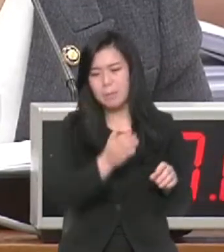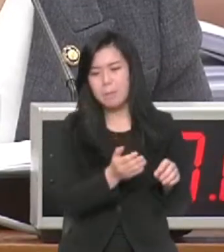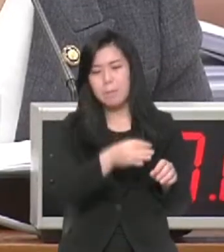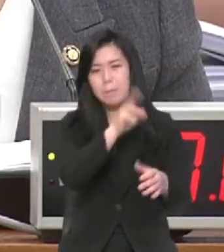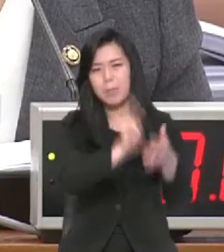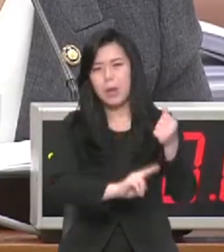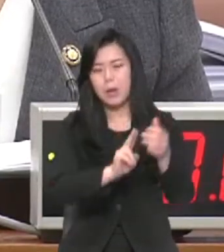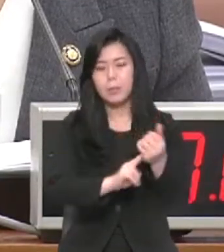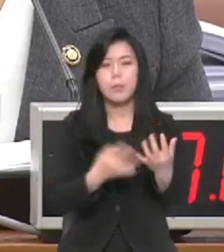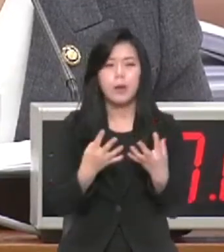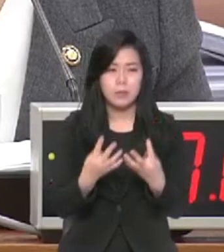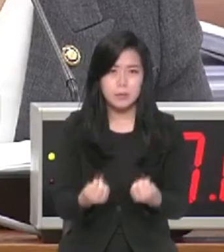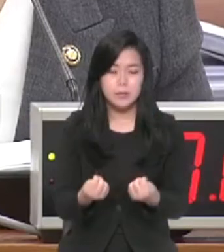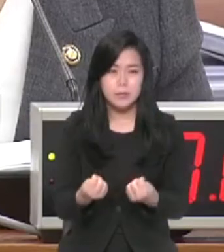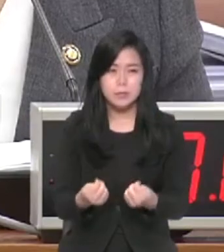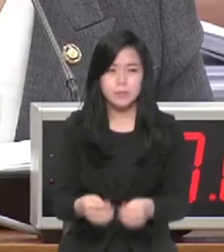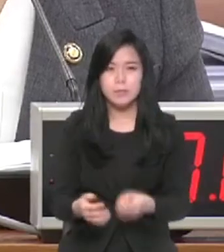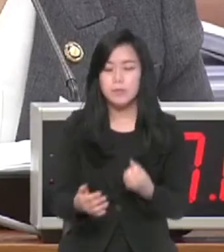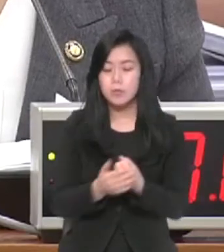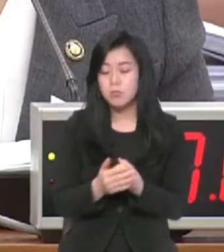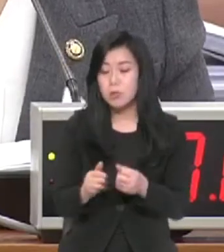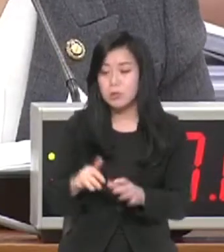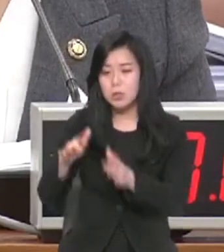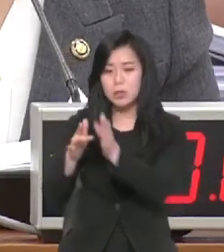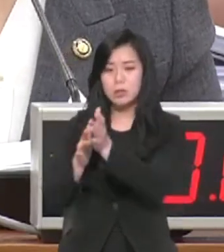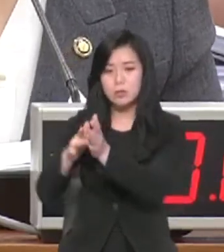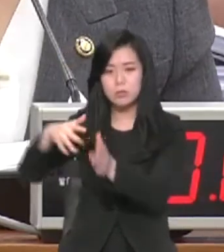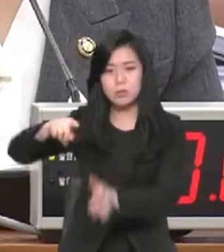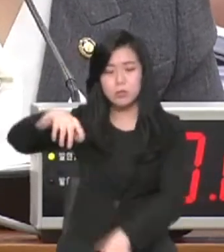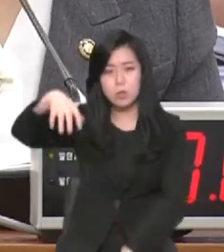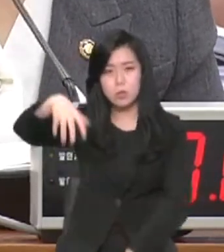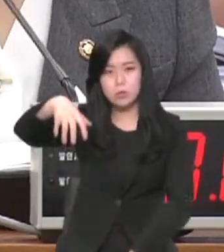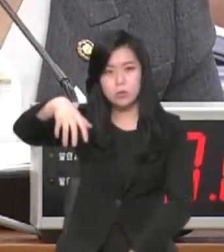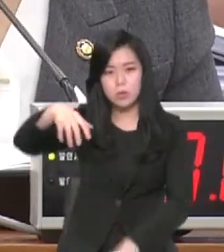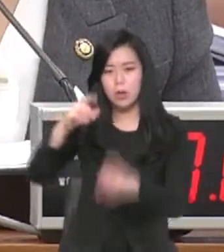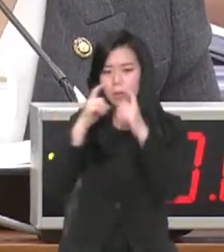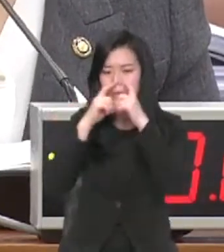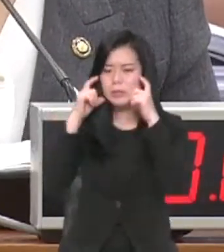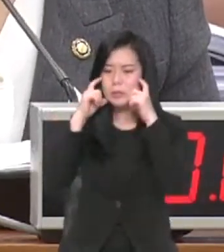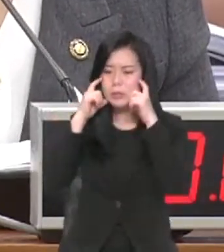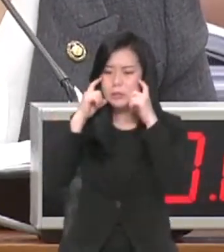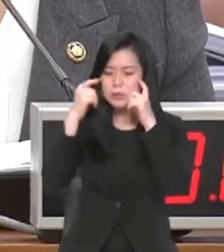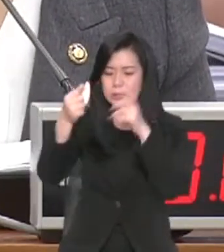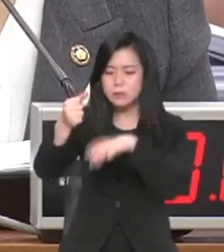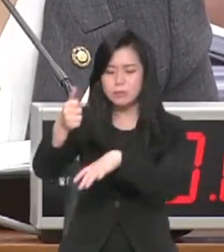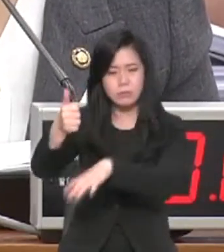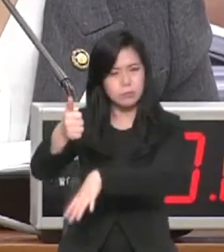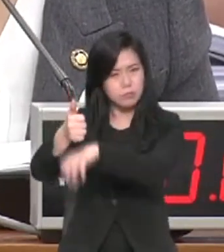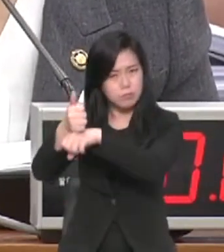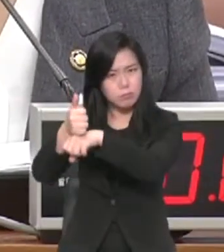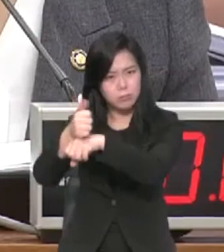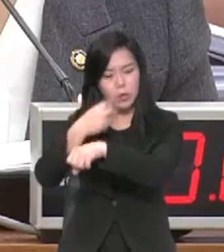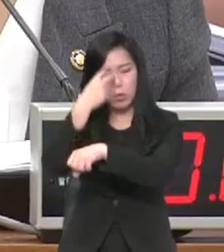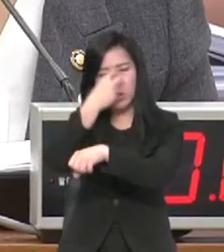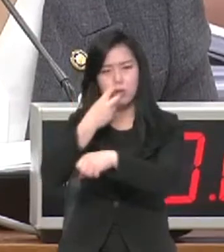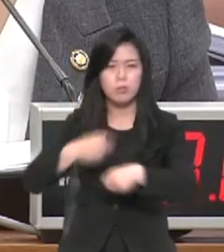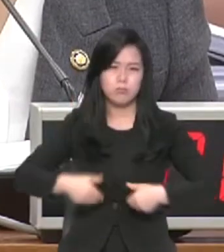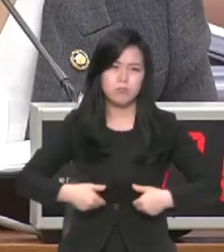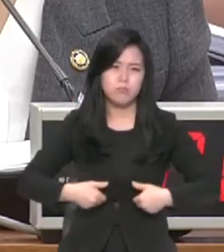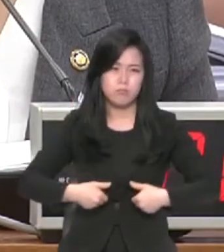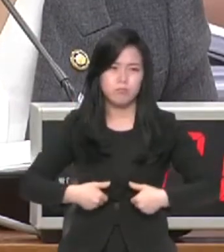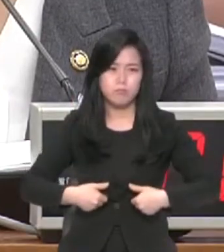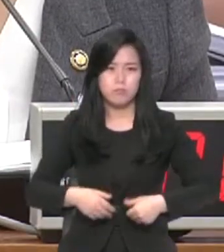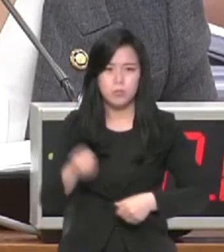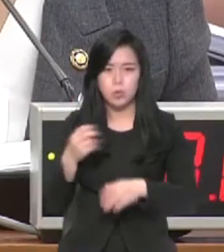정부 차원에서 전체적으로 식약처가 이 마스크를 관리하는 쪽, 또 전체적으로 어떻게 하면